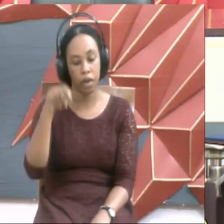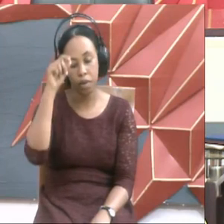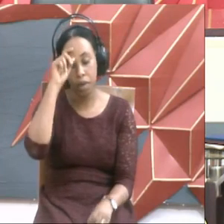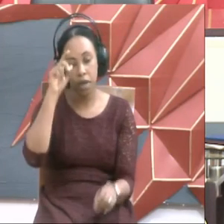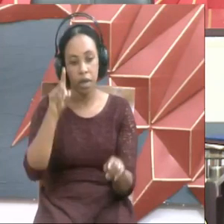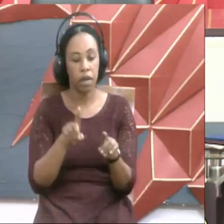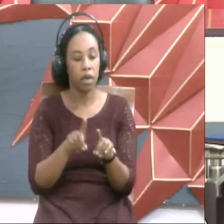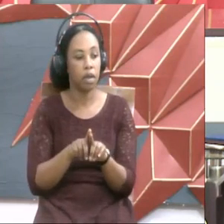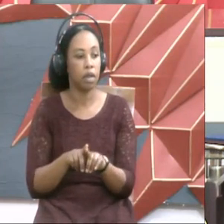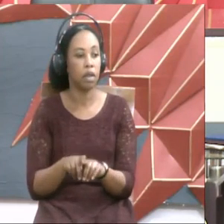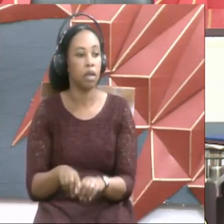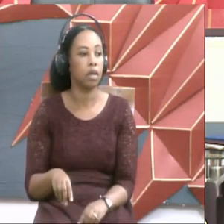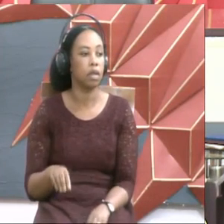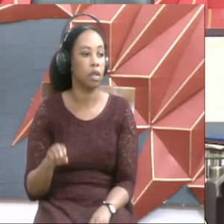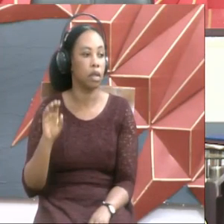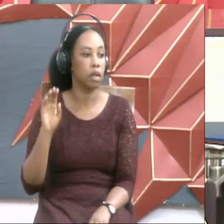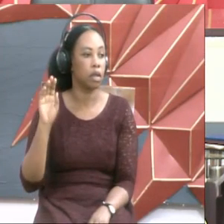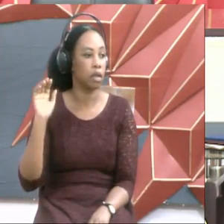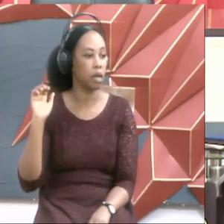wo muri